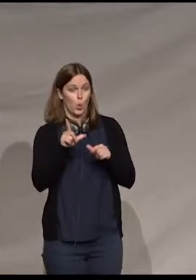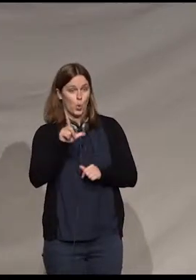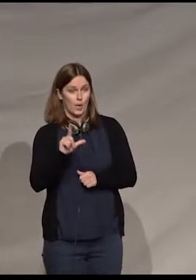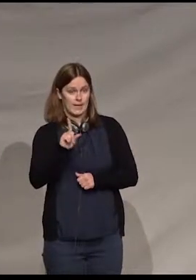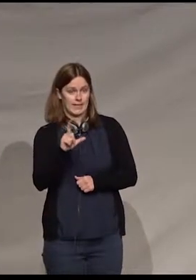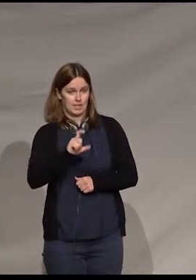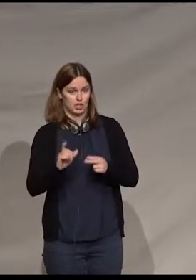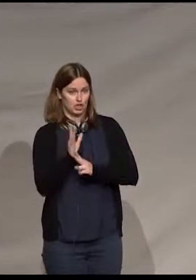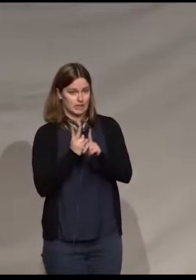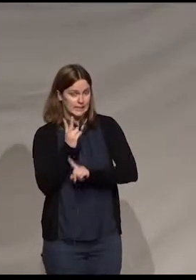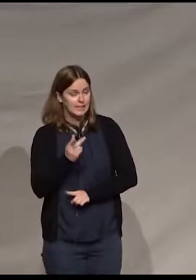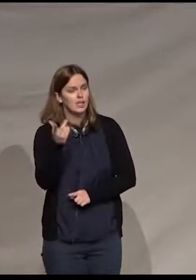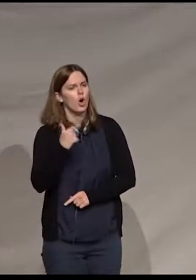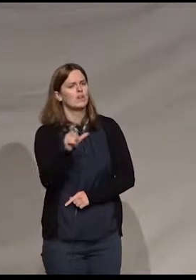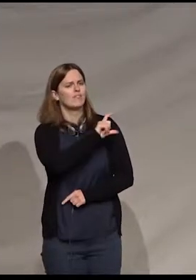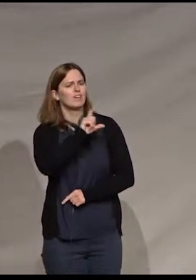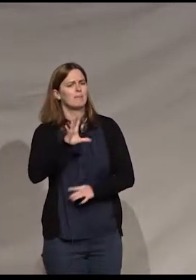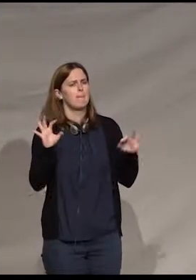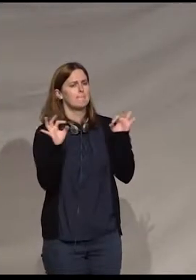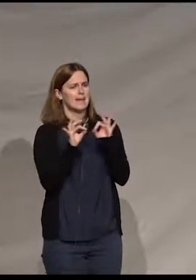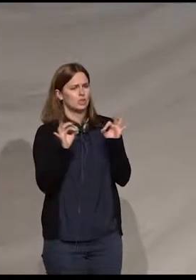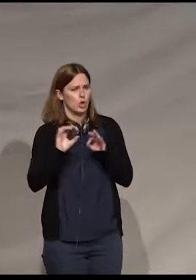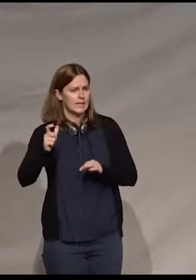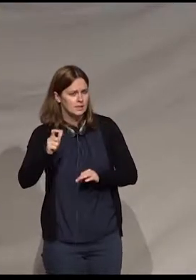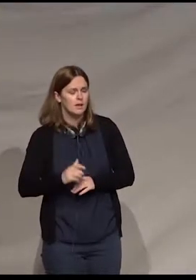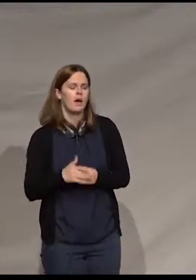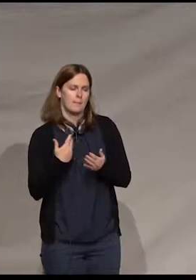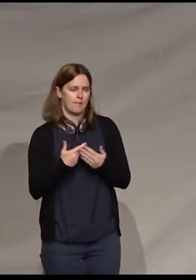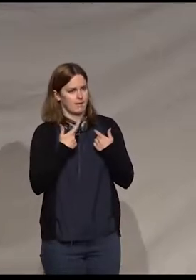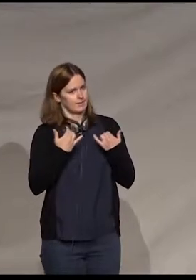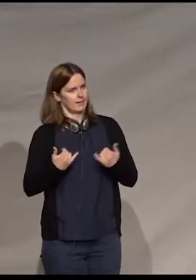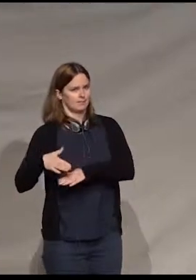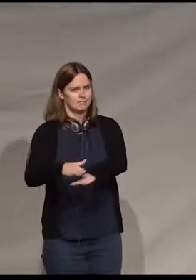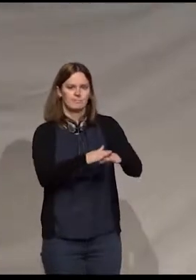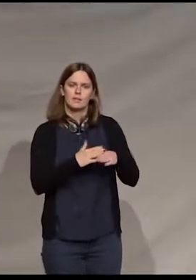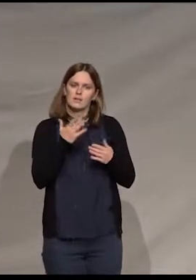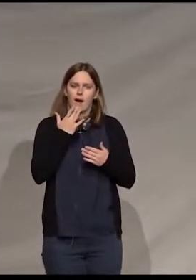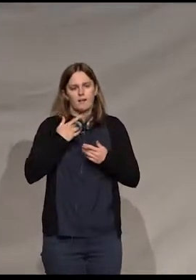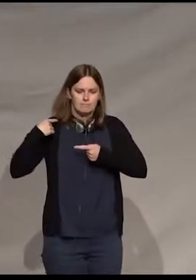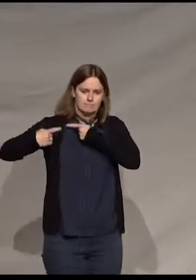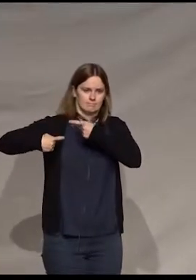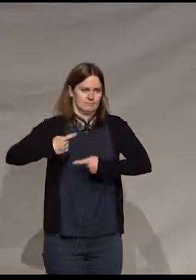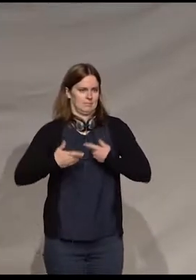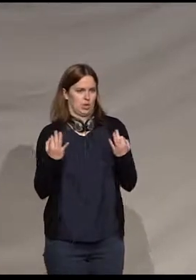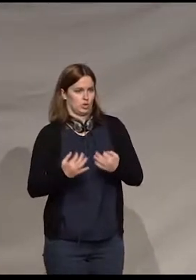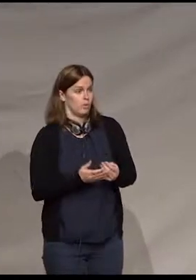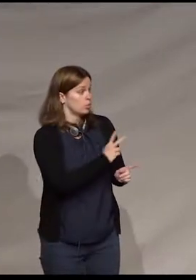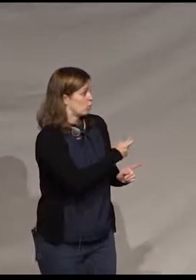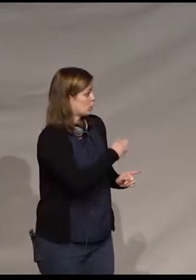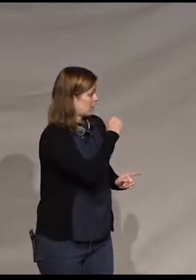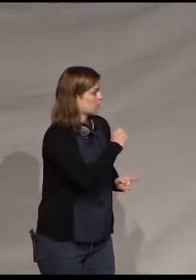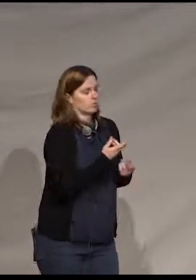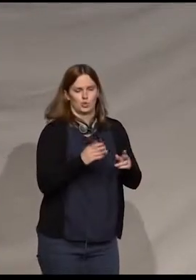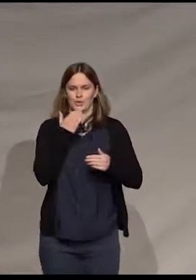musím v krátkosti říct, jak to zhruba začalo. Můžu si prosím vzít nějaký mikrofon? Není problém. Děkuji